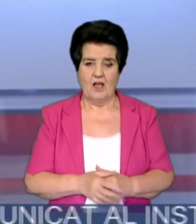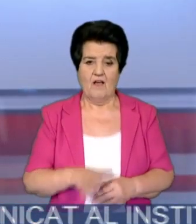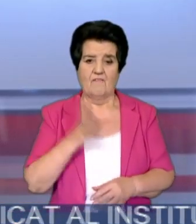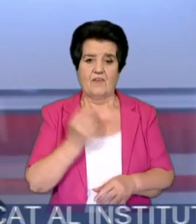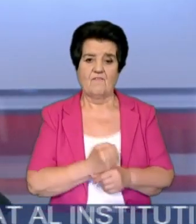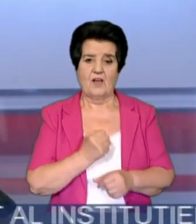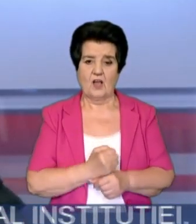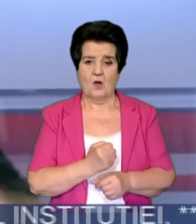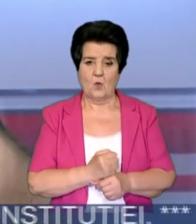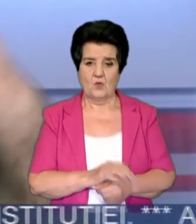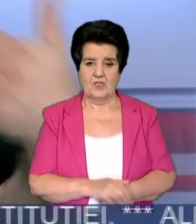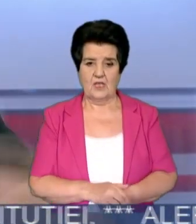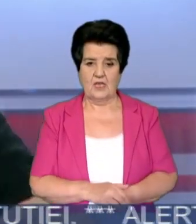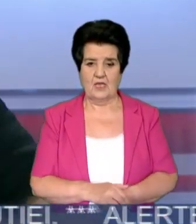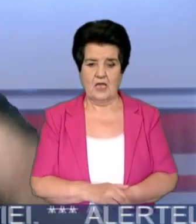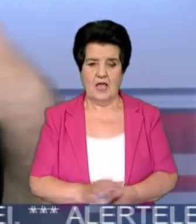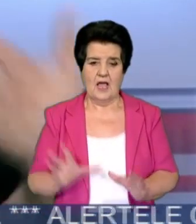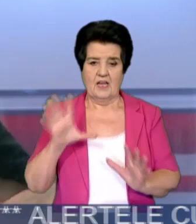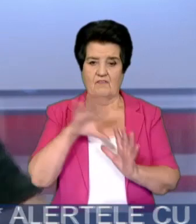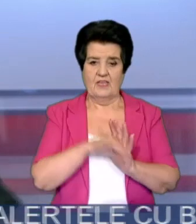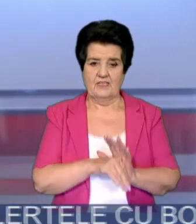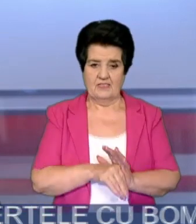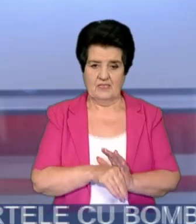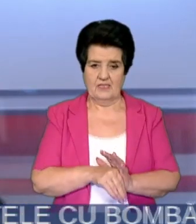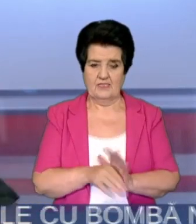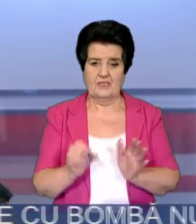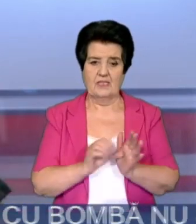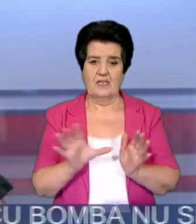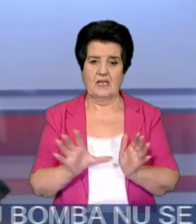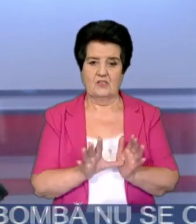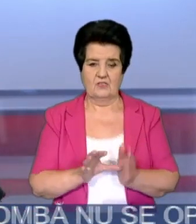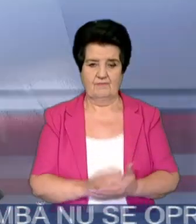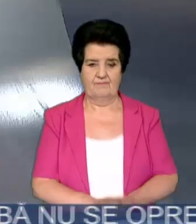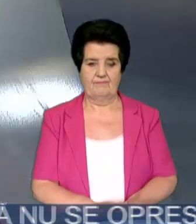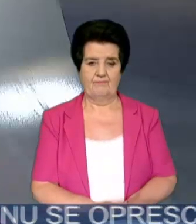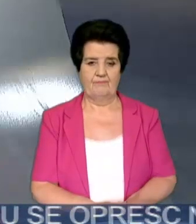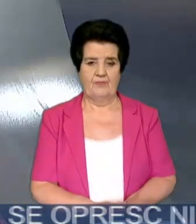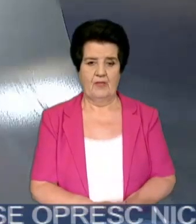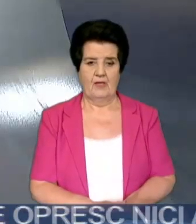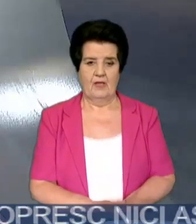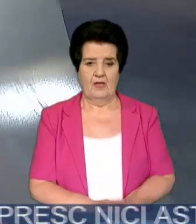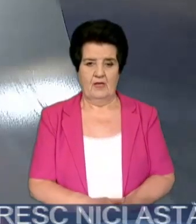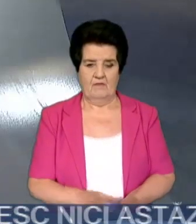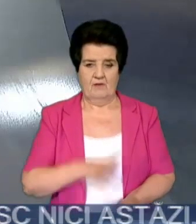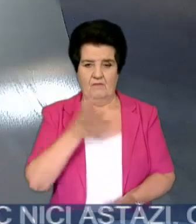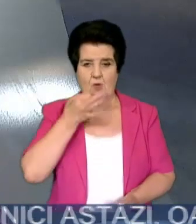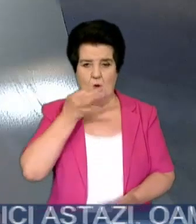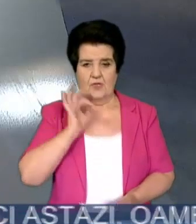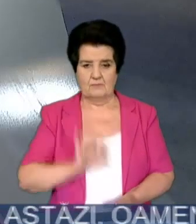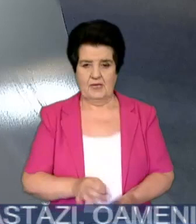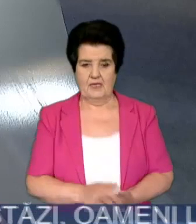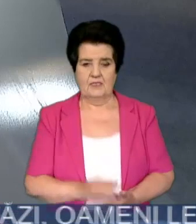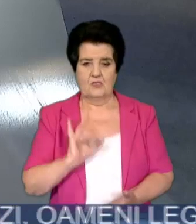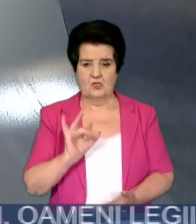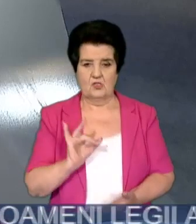vor fi făcute deja primii pași. Investițiile în eficiență energetică vor începe a da roade. și vom avea o experiență. Vom avea și o experiență